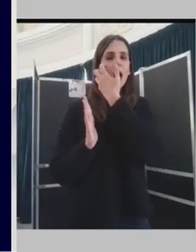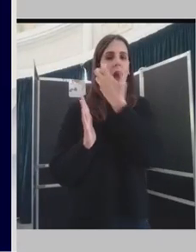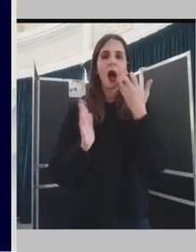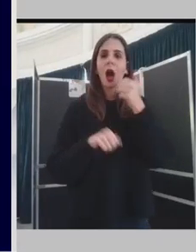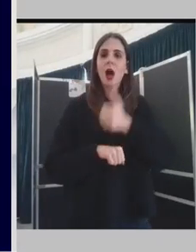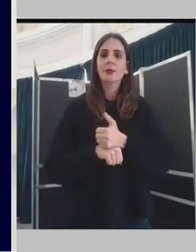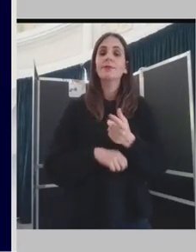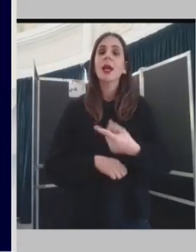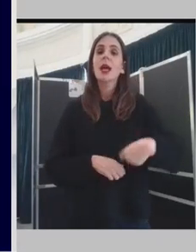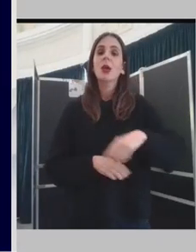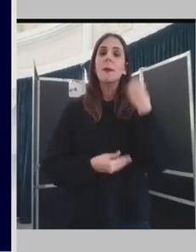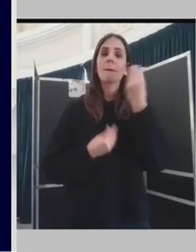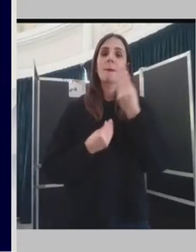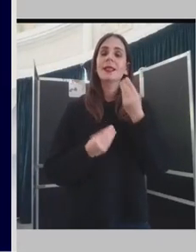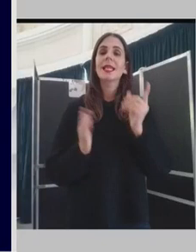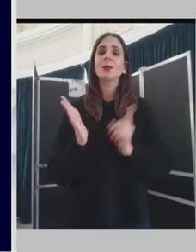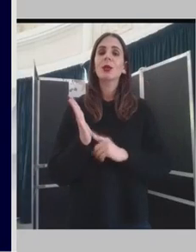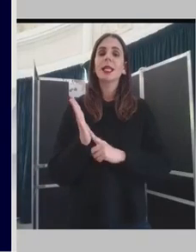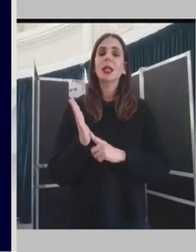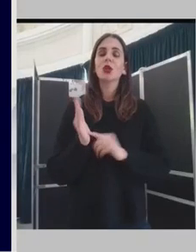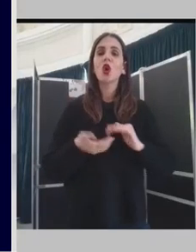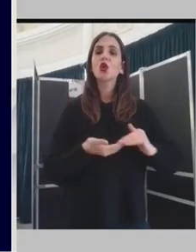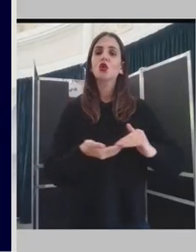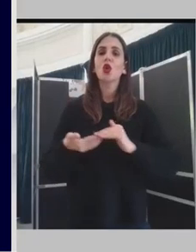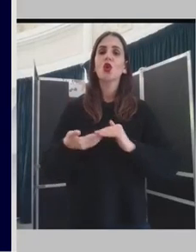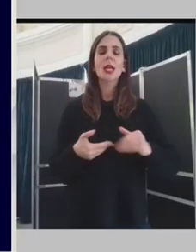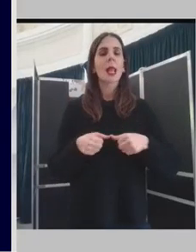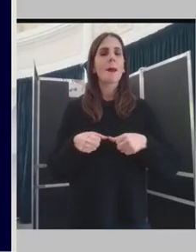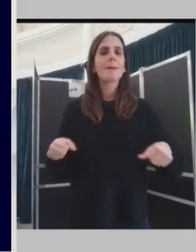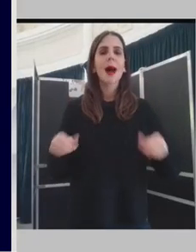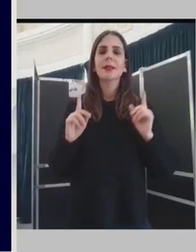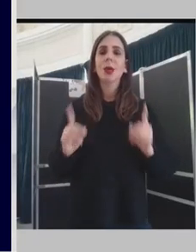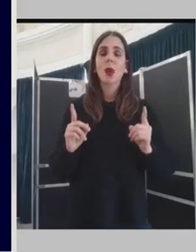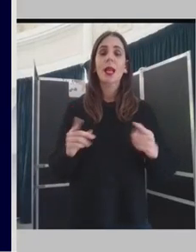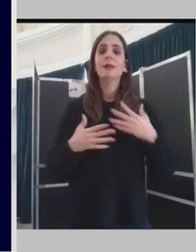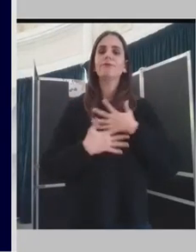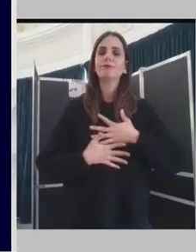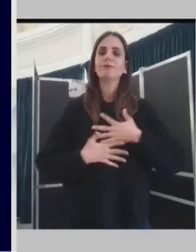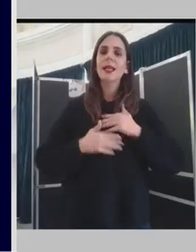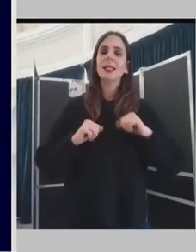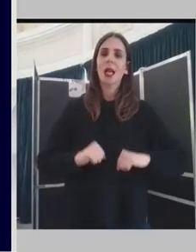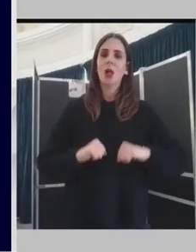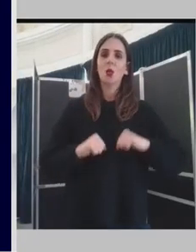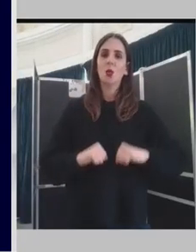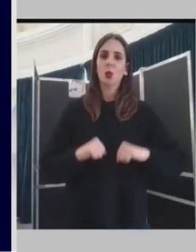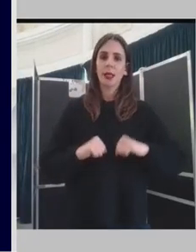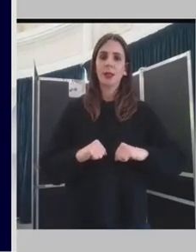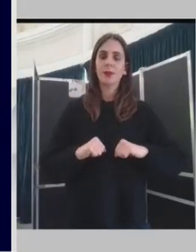diritto fondamentale, un diritto sociale, quello che del benessere, della salute, che